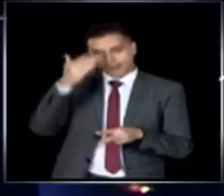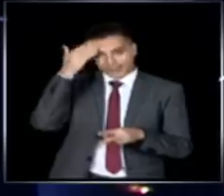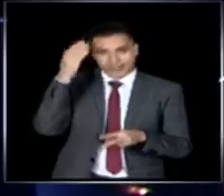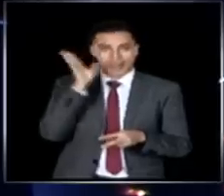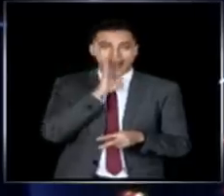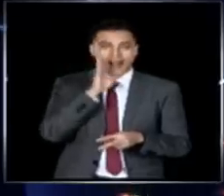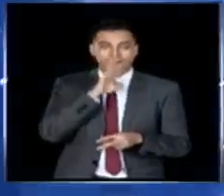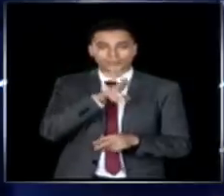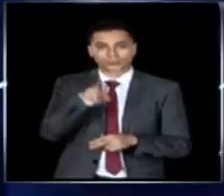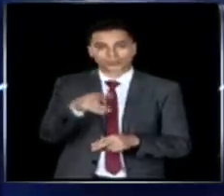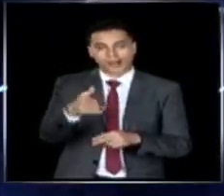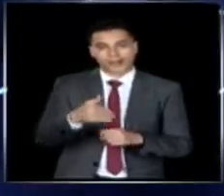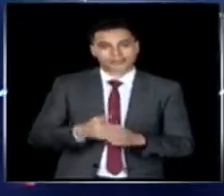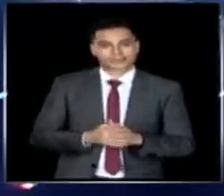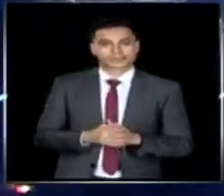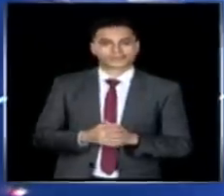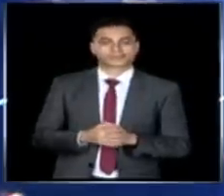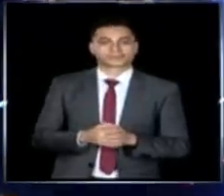هو